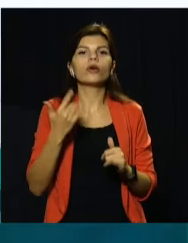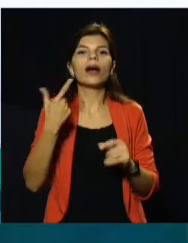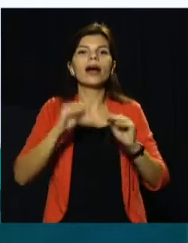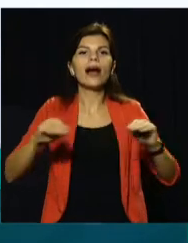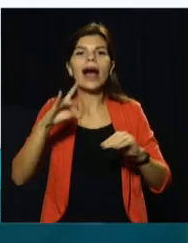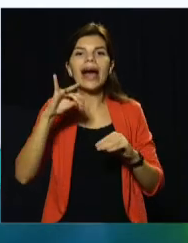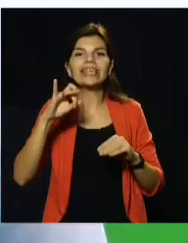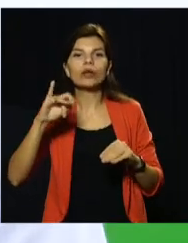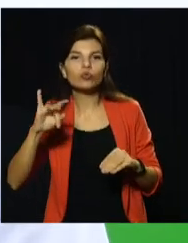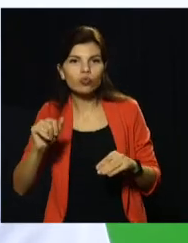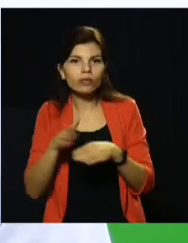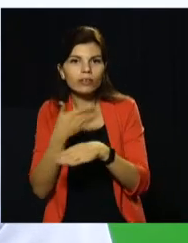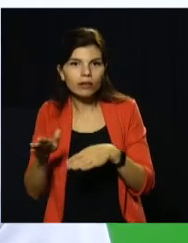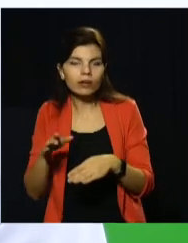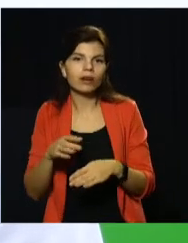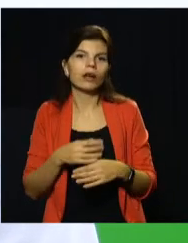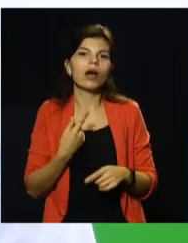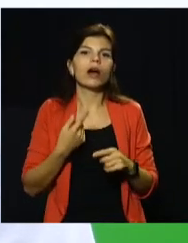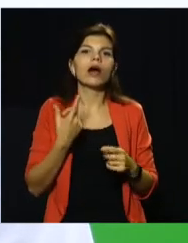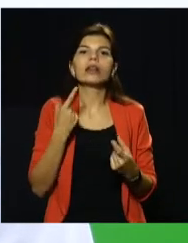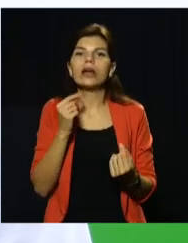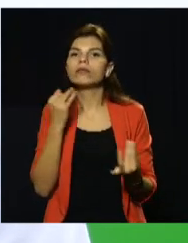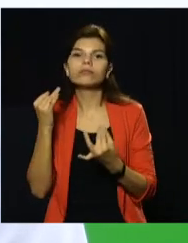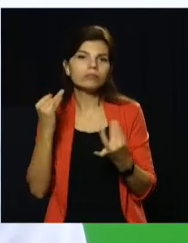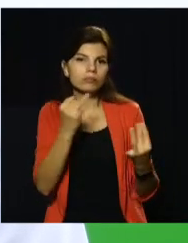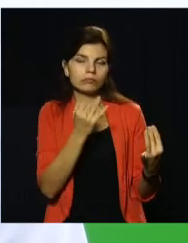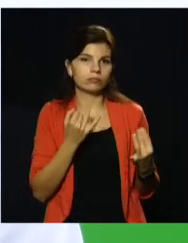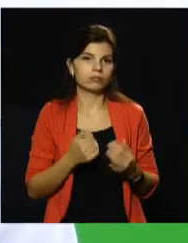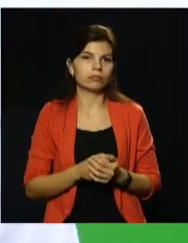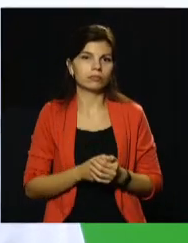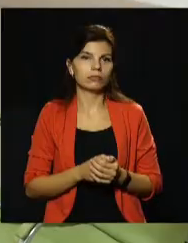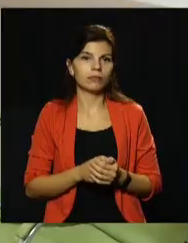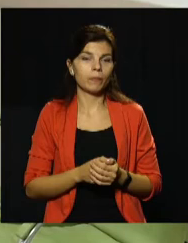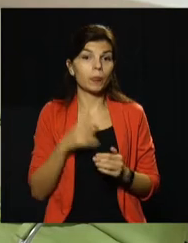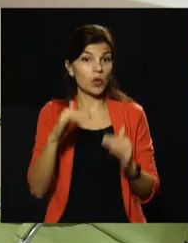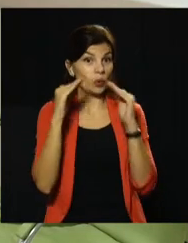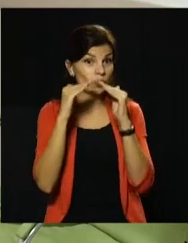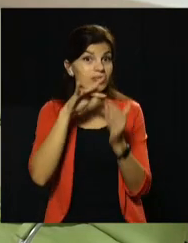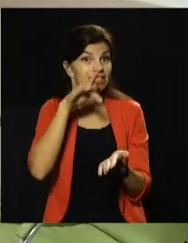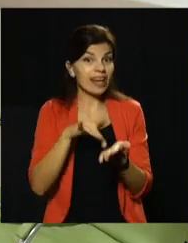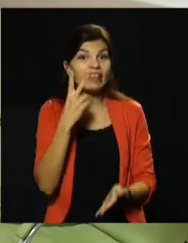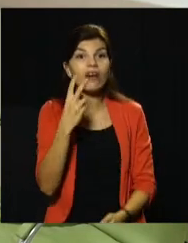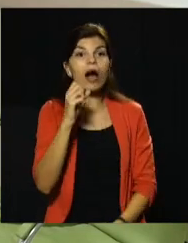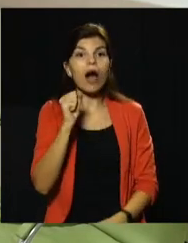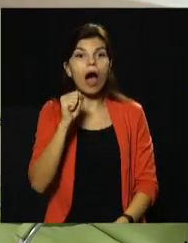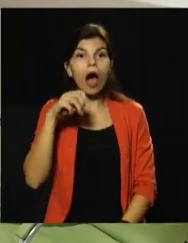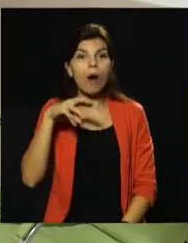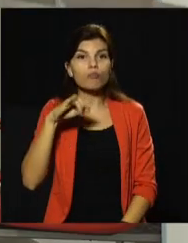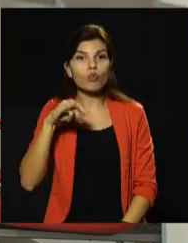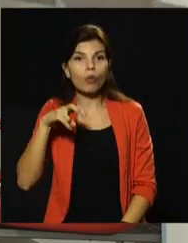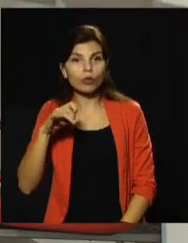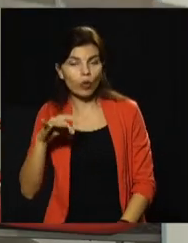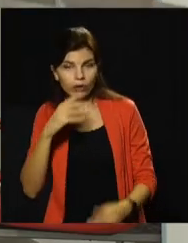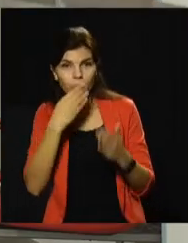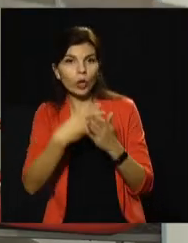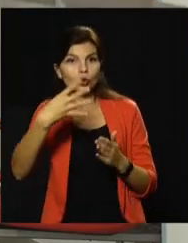місце, де маломобільна група може поговорити з реєстратором, визвати реєстратора. У будівлі центру дві амбулаторії. Вони